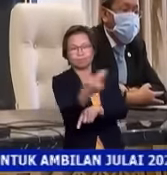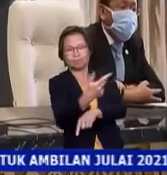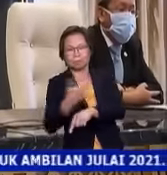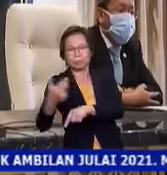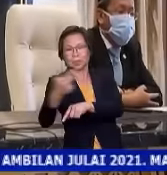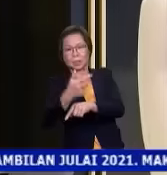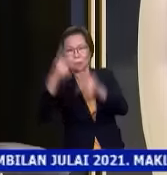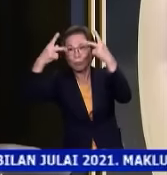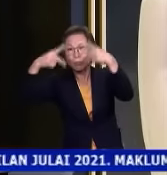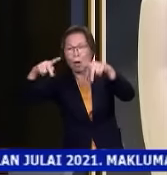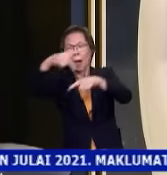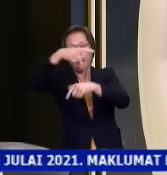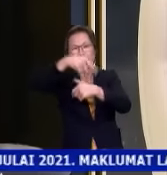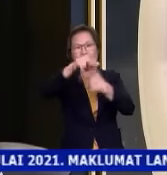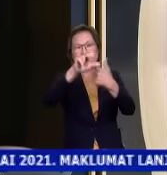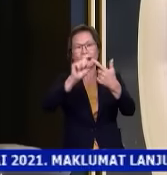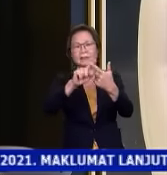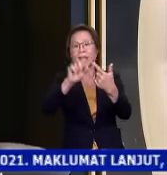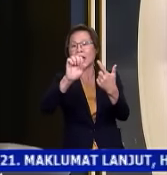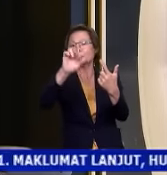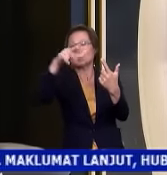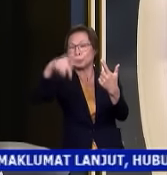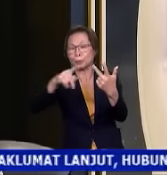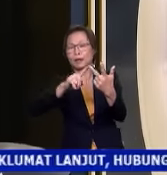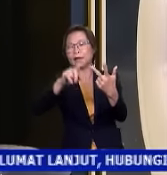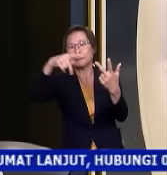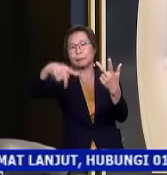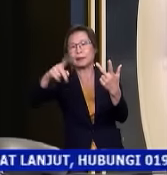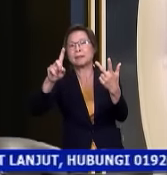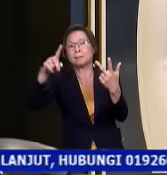ketiga-tiga Presiden PRS, SUPP dan PDP.